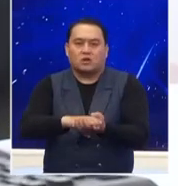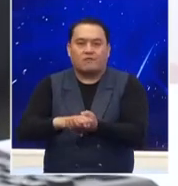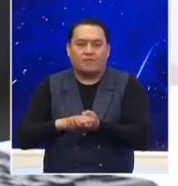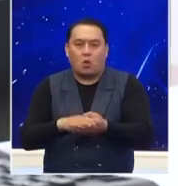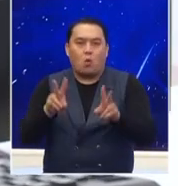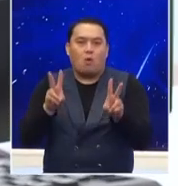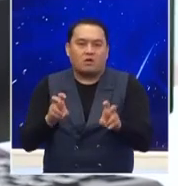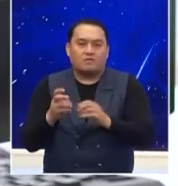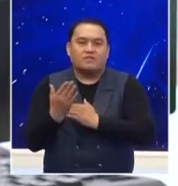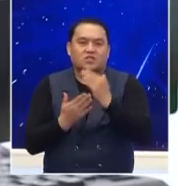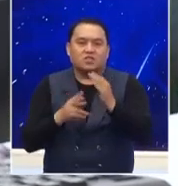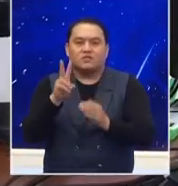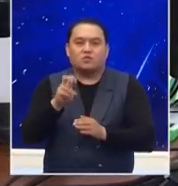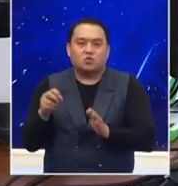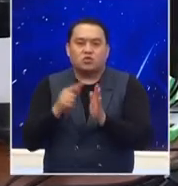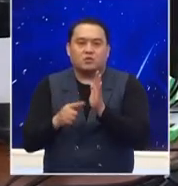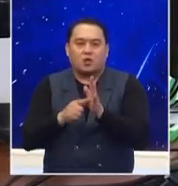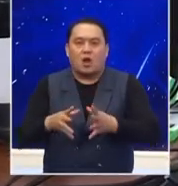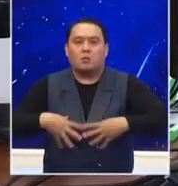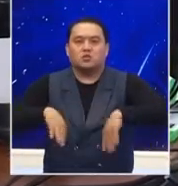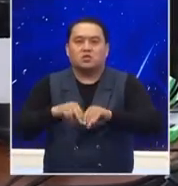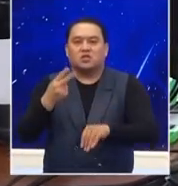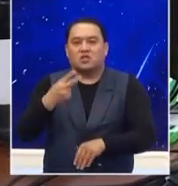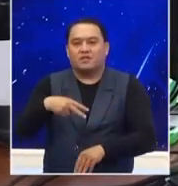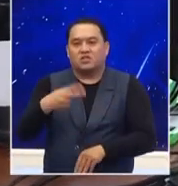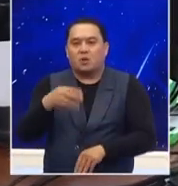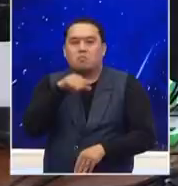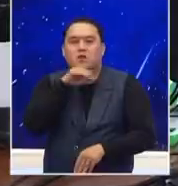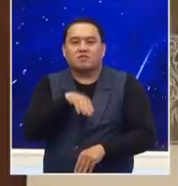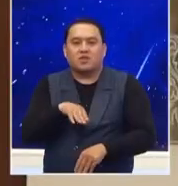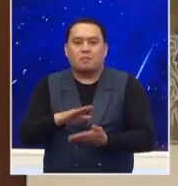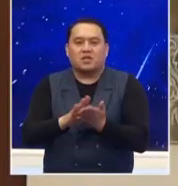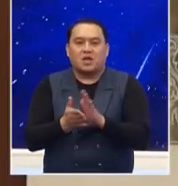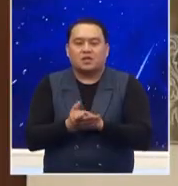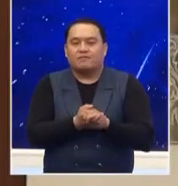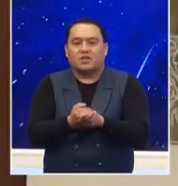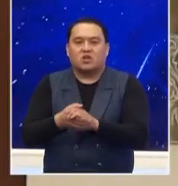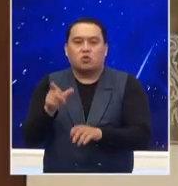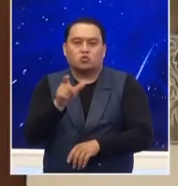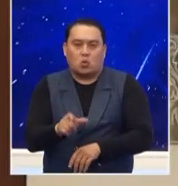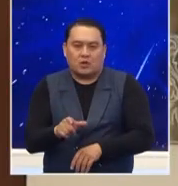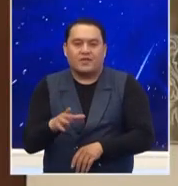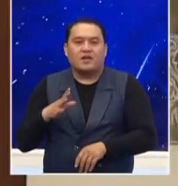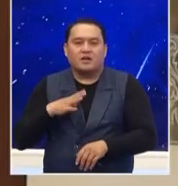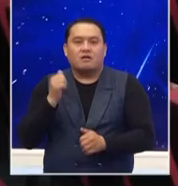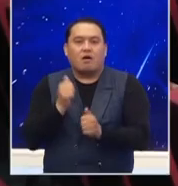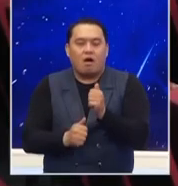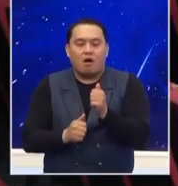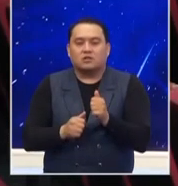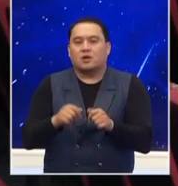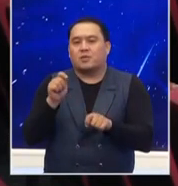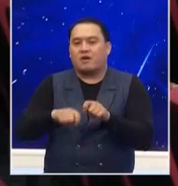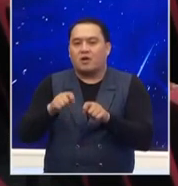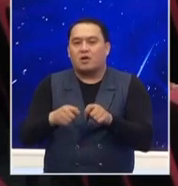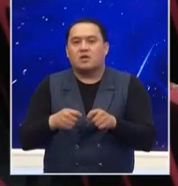которых работает свыше 270 общественных и 24 профессиональных медиатора. Ими ежеквартально проводятся